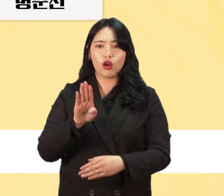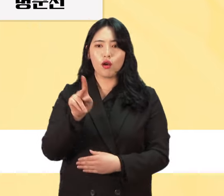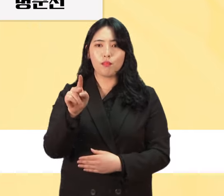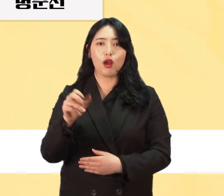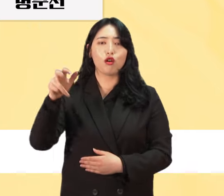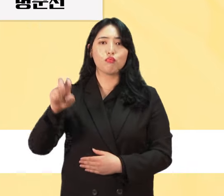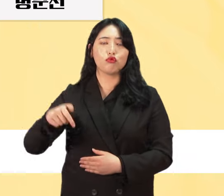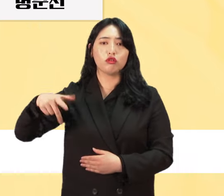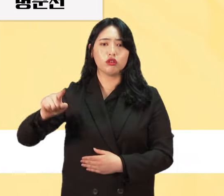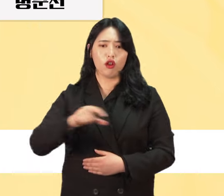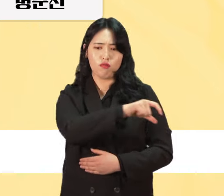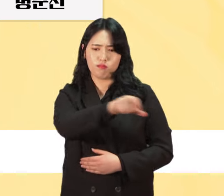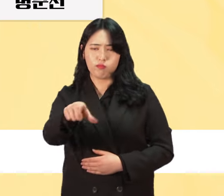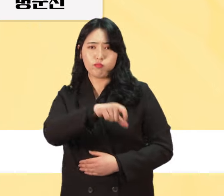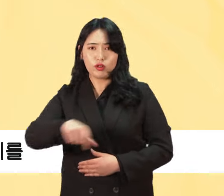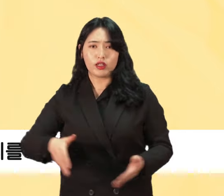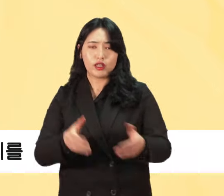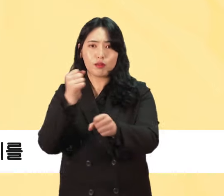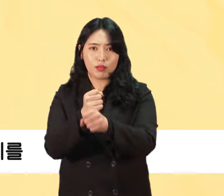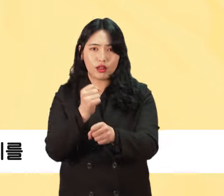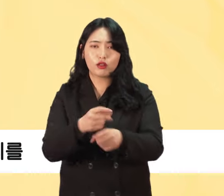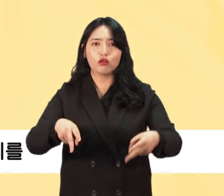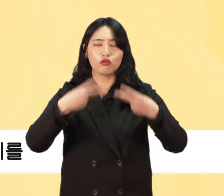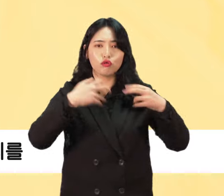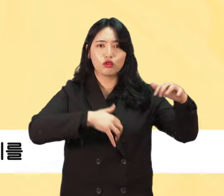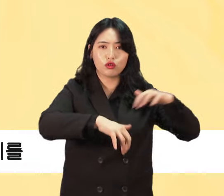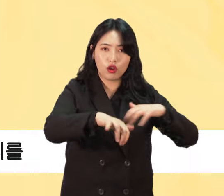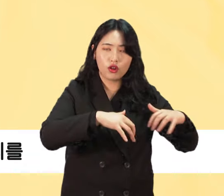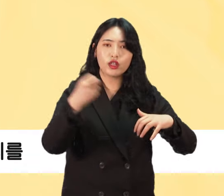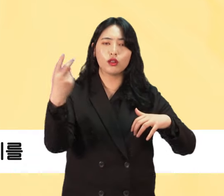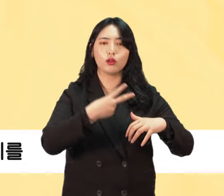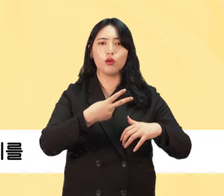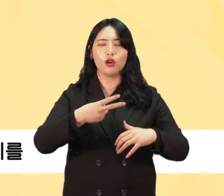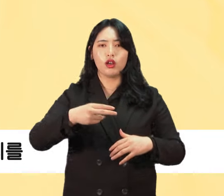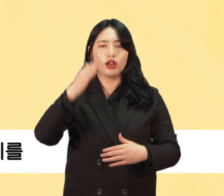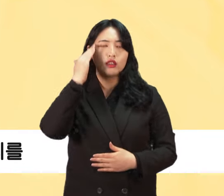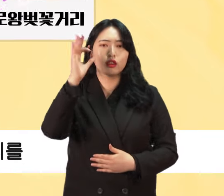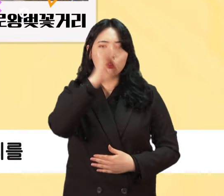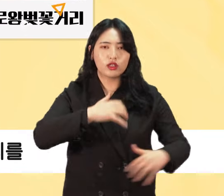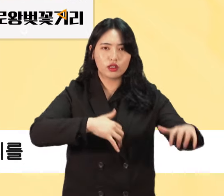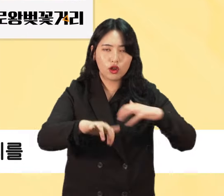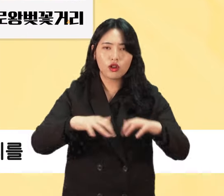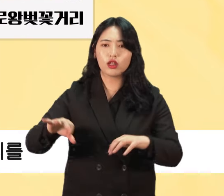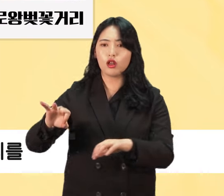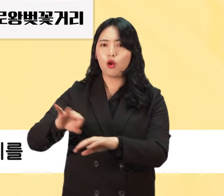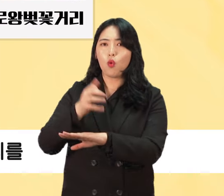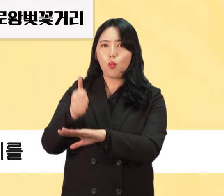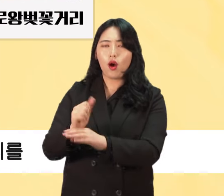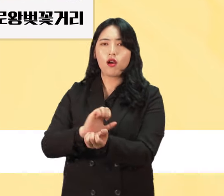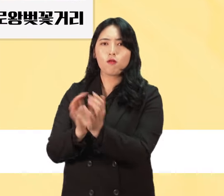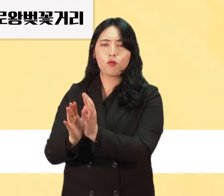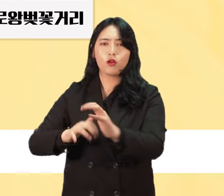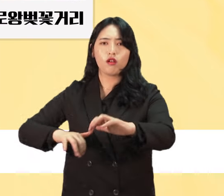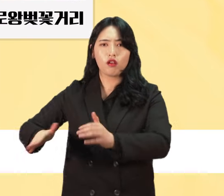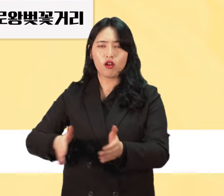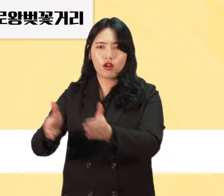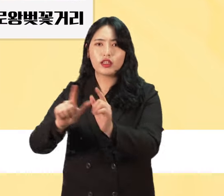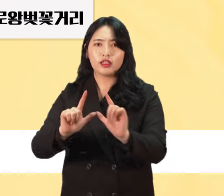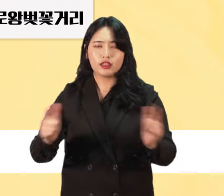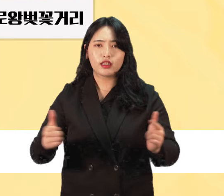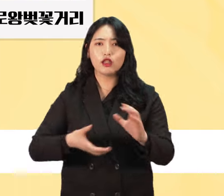등으로 코스를 확장하고 국수 문화거리 흩어지지 버린 전농로 왕벚꽃 거리를 필수